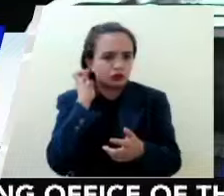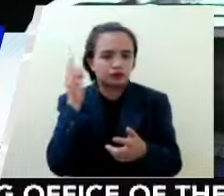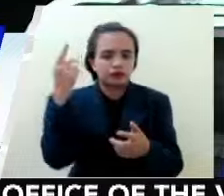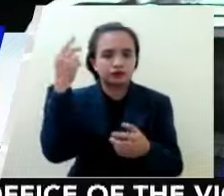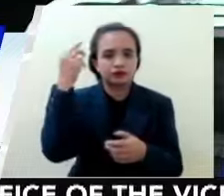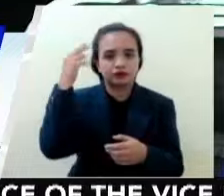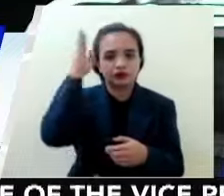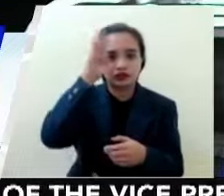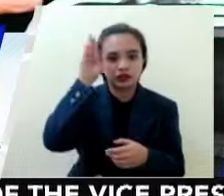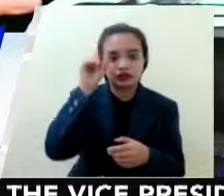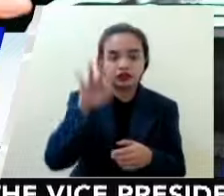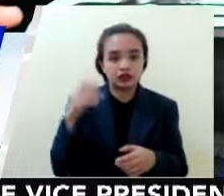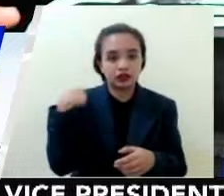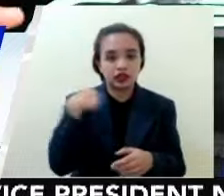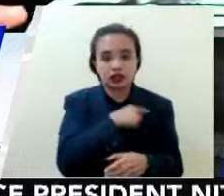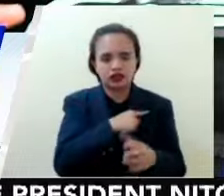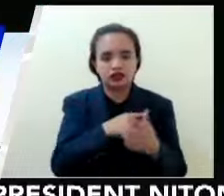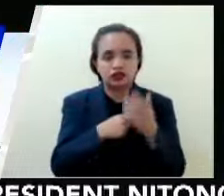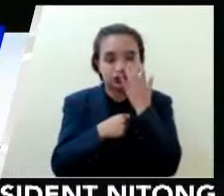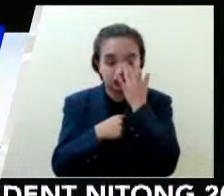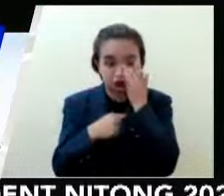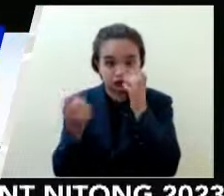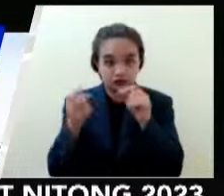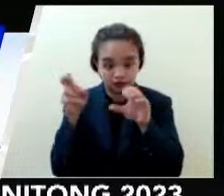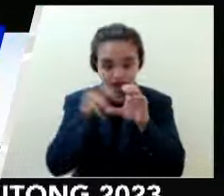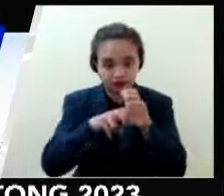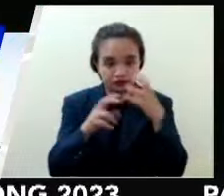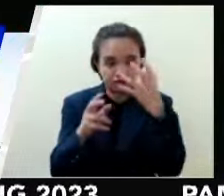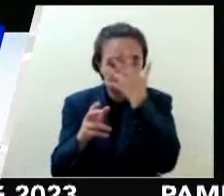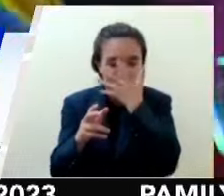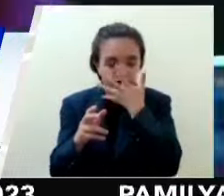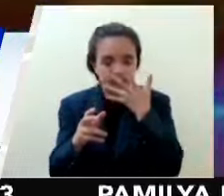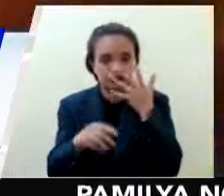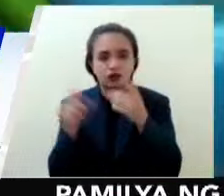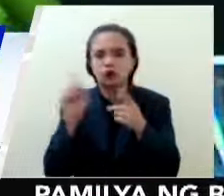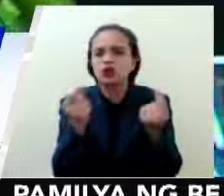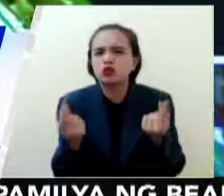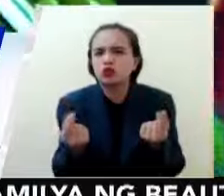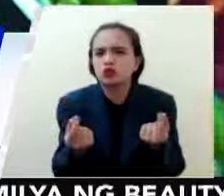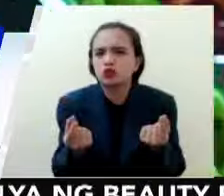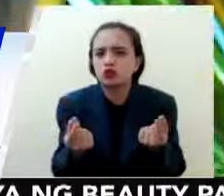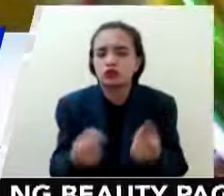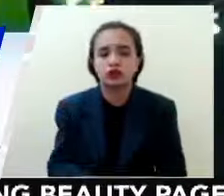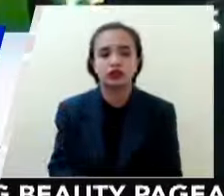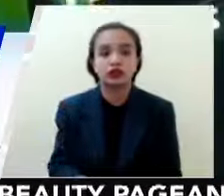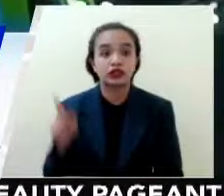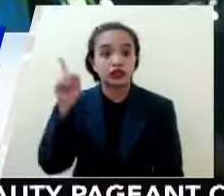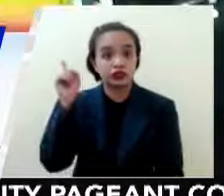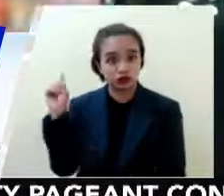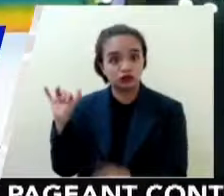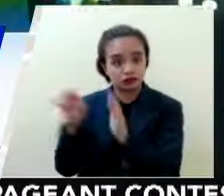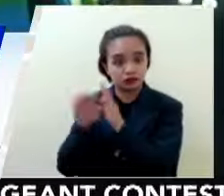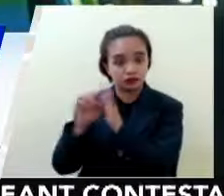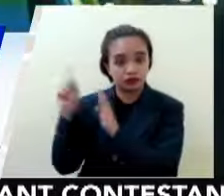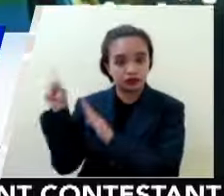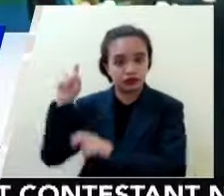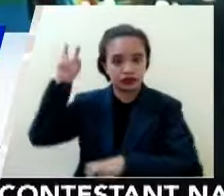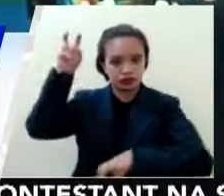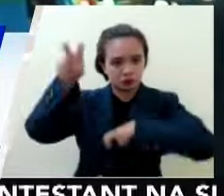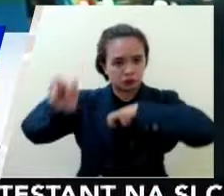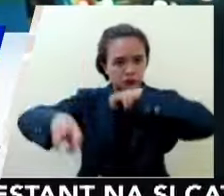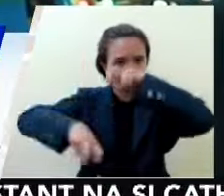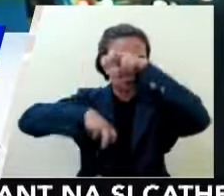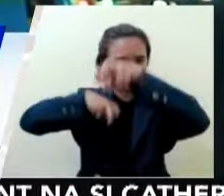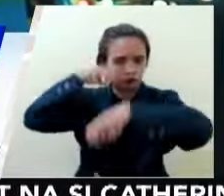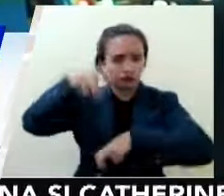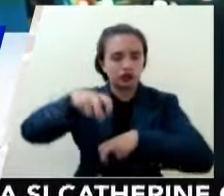nahilo tayo pag sumasakay tayo sa mga rides sa perya, ano nga ba ang dapat nating gawin? Ang mga rides na ganito, no, lagi upright na nakaupo,